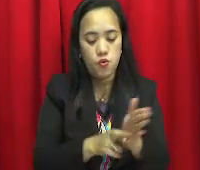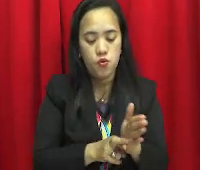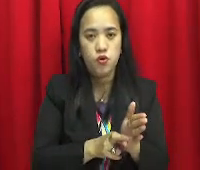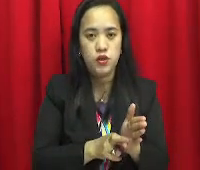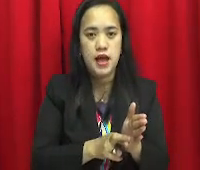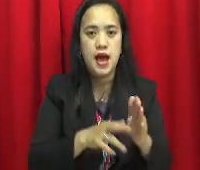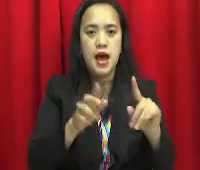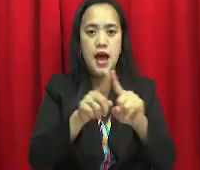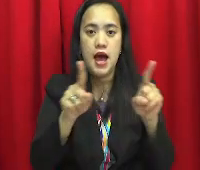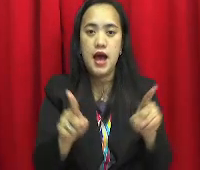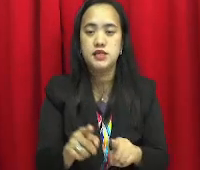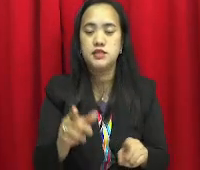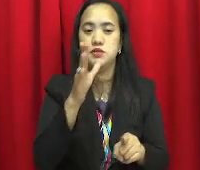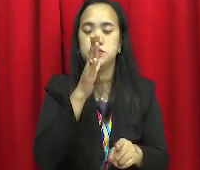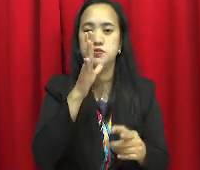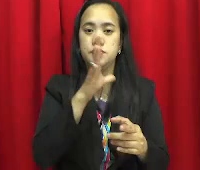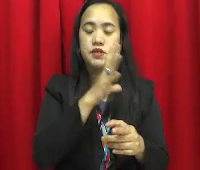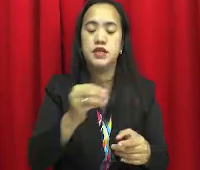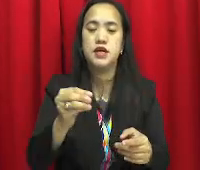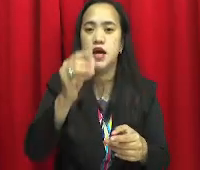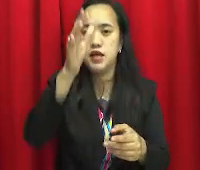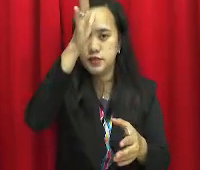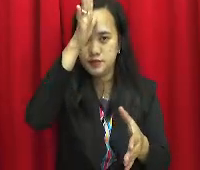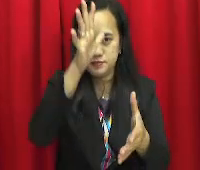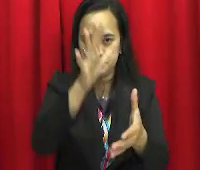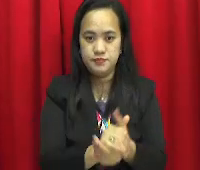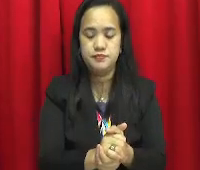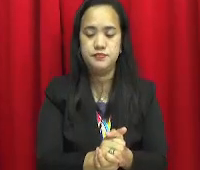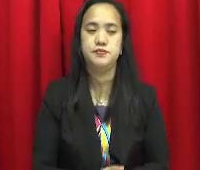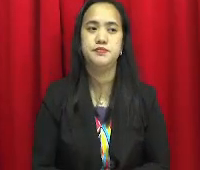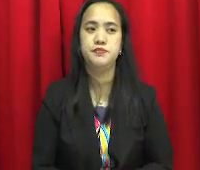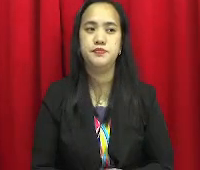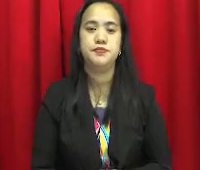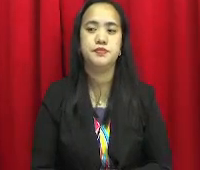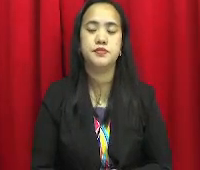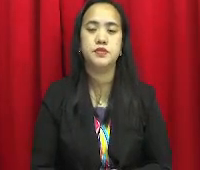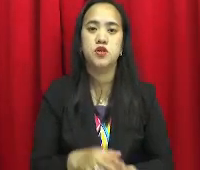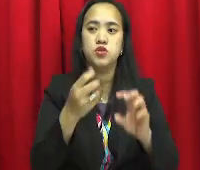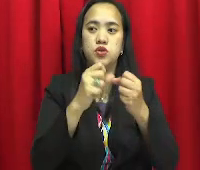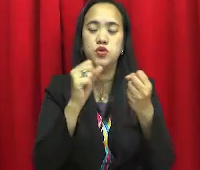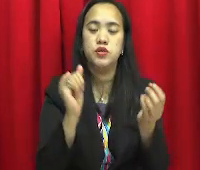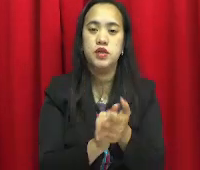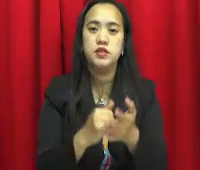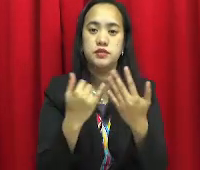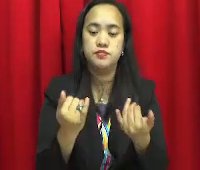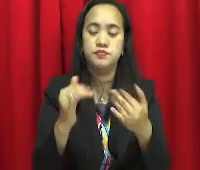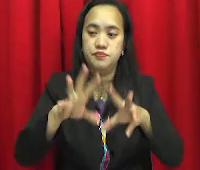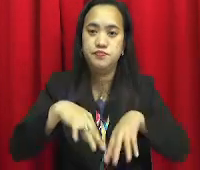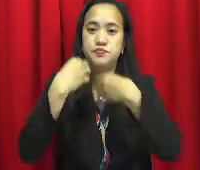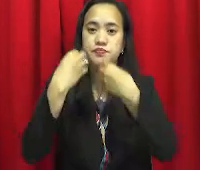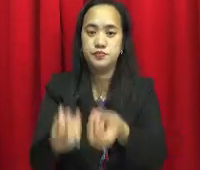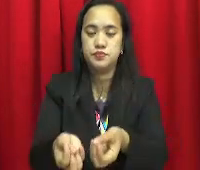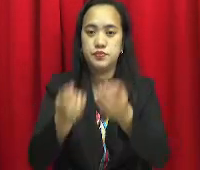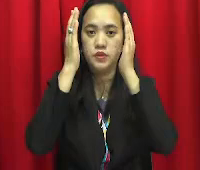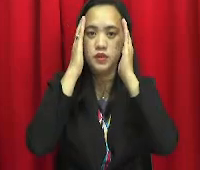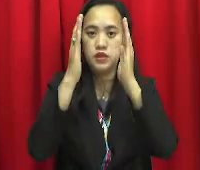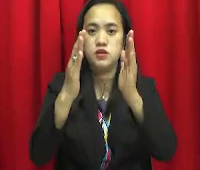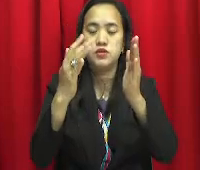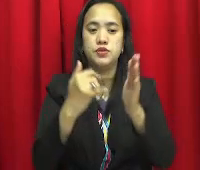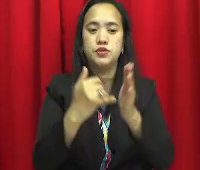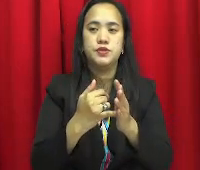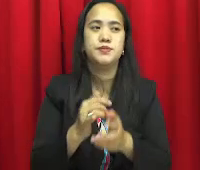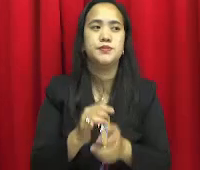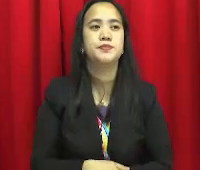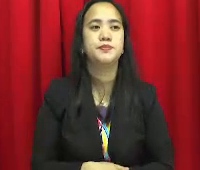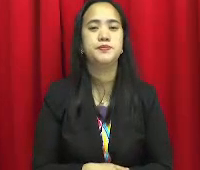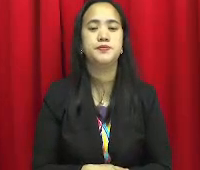see? So, napakadelikado po yan. Yan yung mga bibigyan natin ng pansin, mga kapatid, sa mga susunod. Kaya,